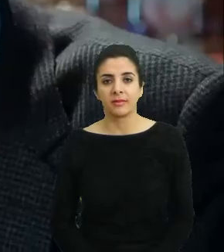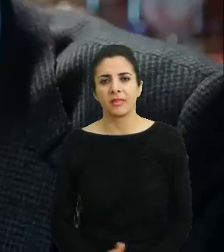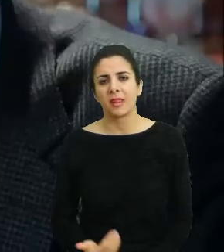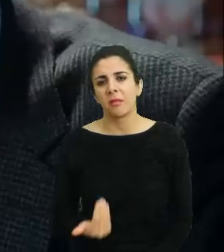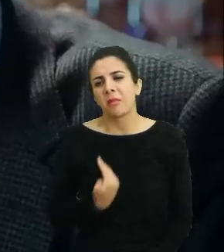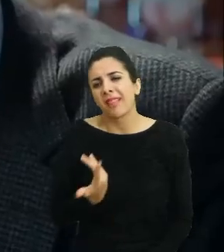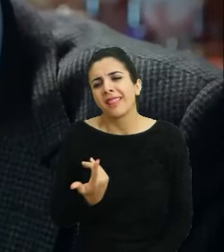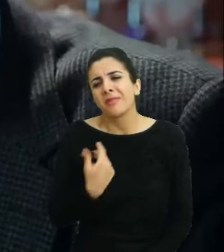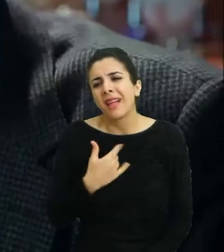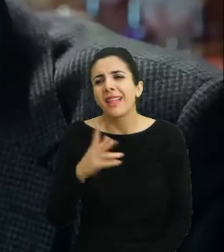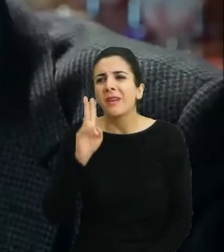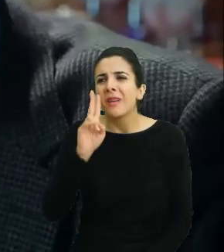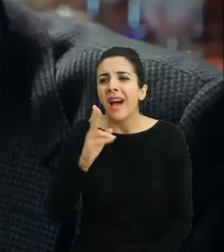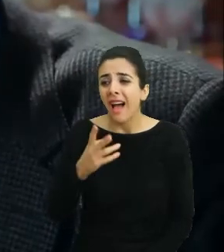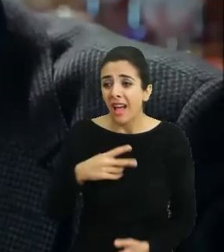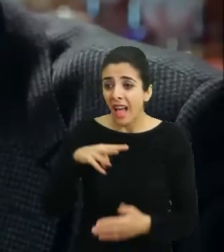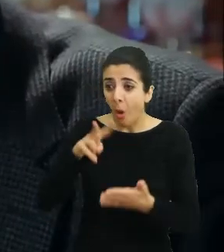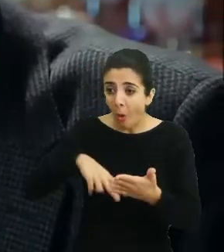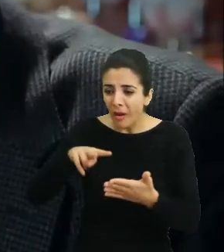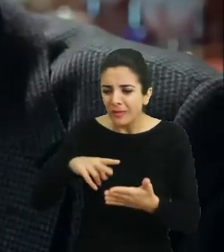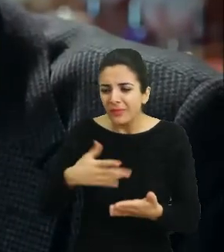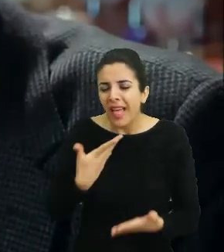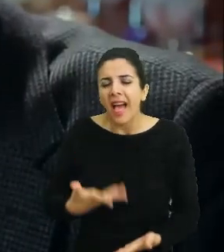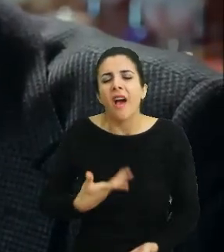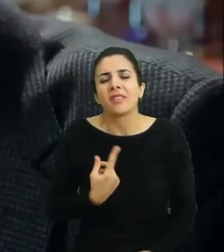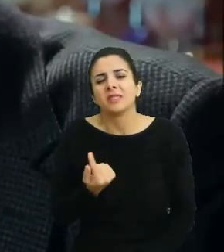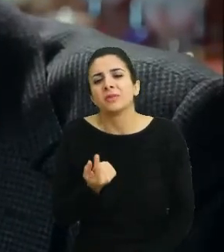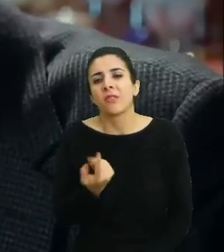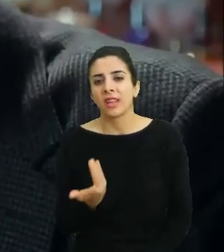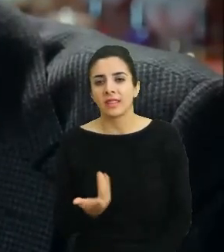Benimki hadsiz bir imreniş belki de. Bilmem.